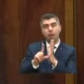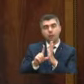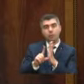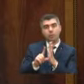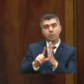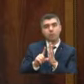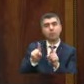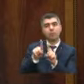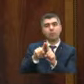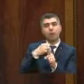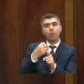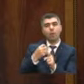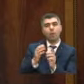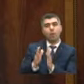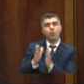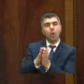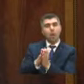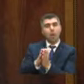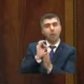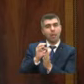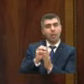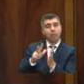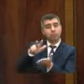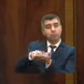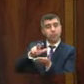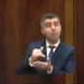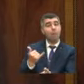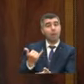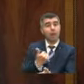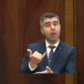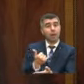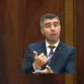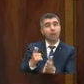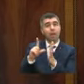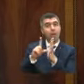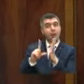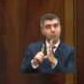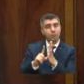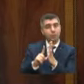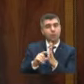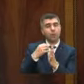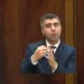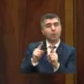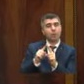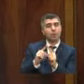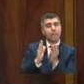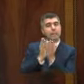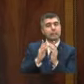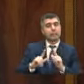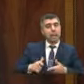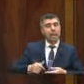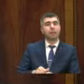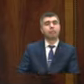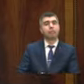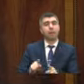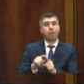بتحديد مراحل تفعيل الطابع الرسمي للأمازيغية، وكذا القانون الإطار للتعليم، وكانت هناك